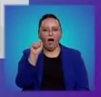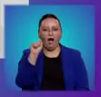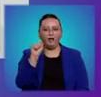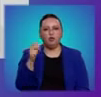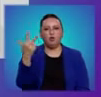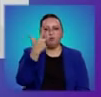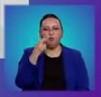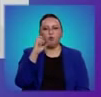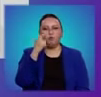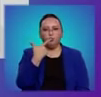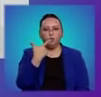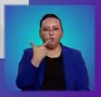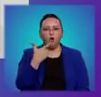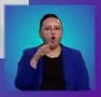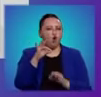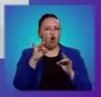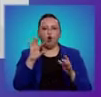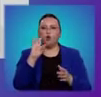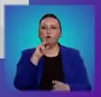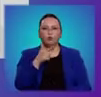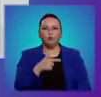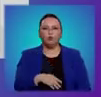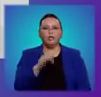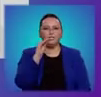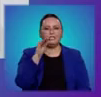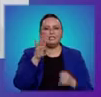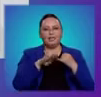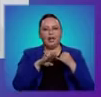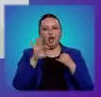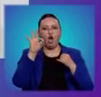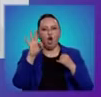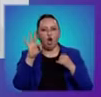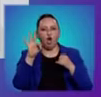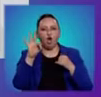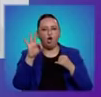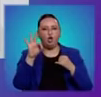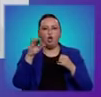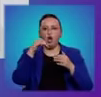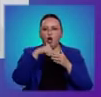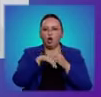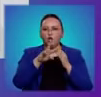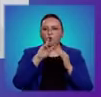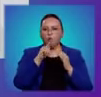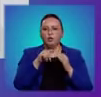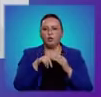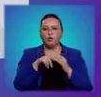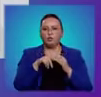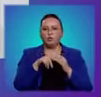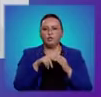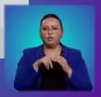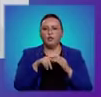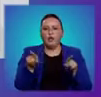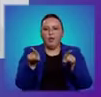гурван үгнээс өөр бусад тохиолдолд Жигийн дараа оорж бичигдэг үгсийг яг тэр байгаа хэлбрээр